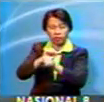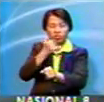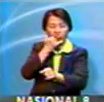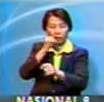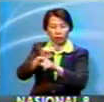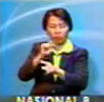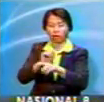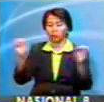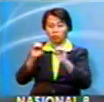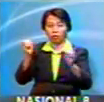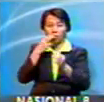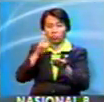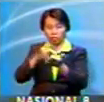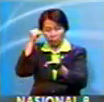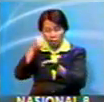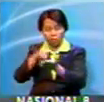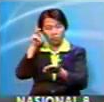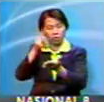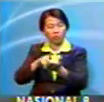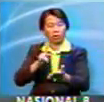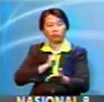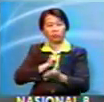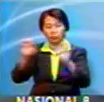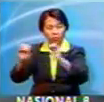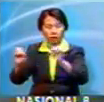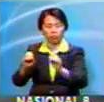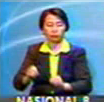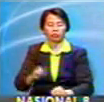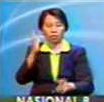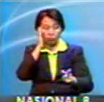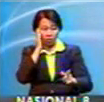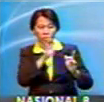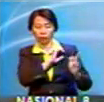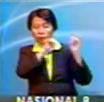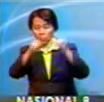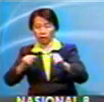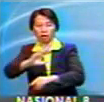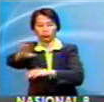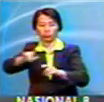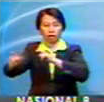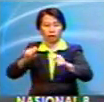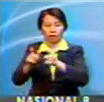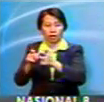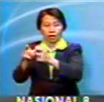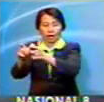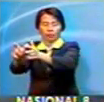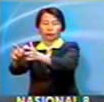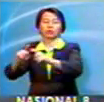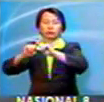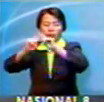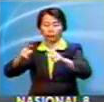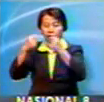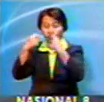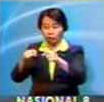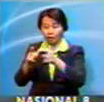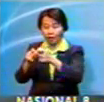tidak mempunyai dokumen pengenalan diri. Menyedari kehadiran pihak berkuasa, kesemua mereka bertindak melarikan diri, tetapi